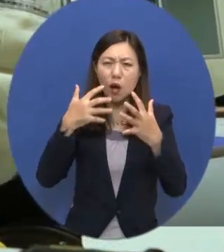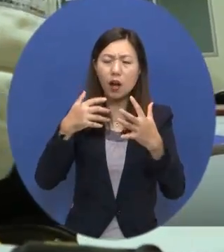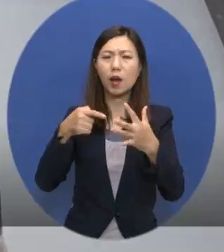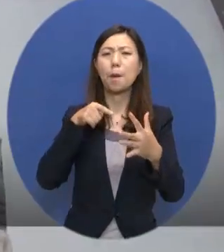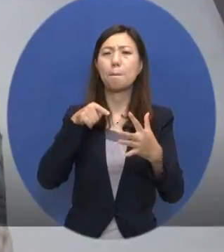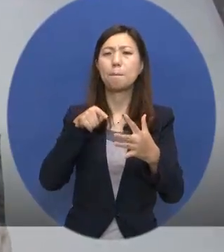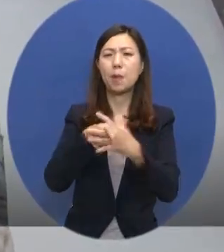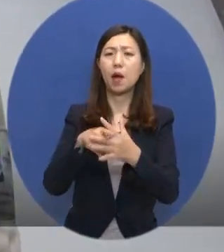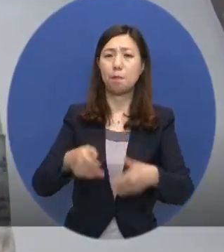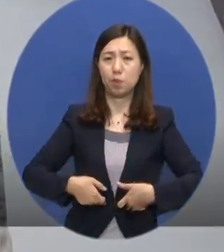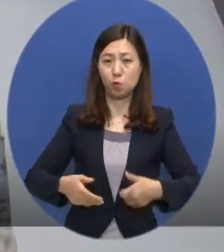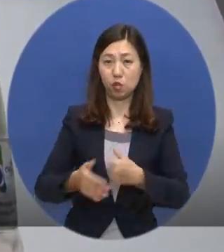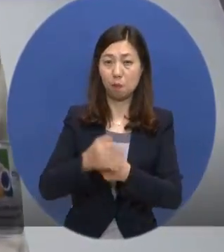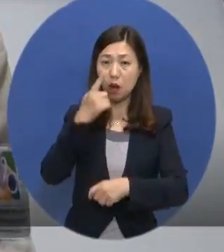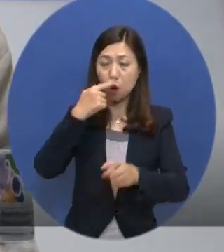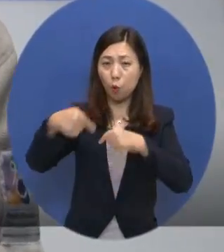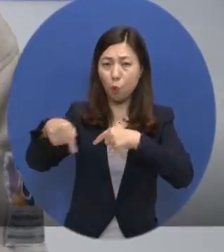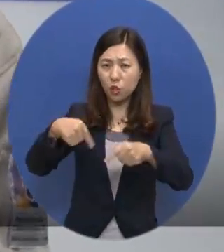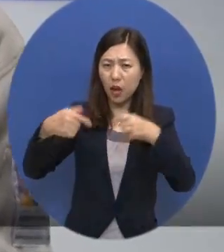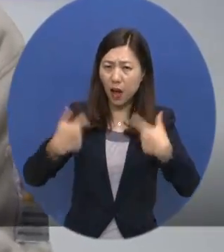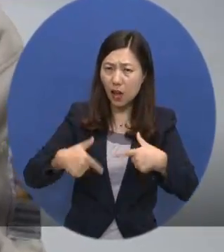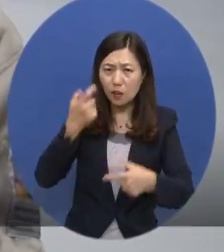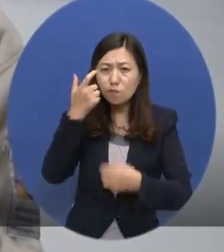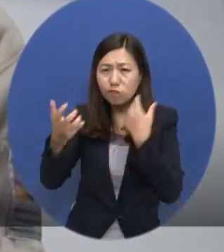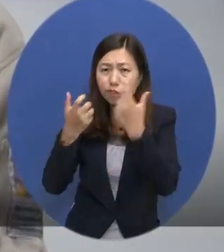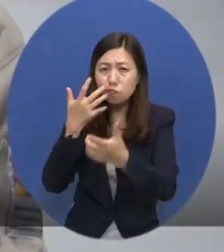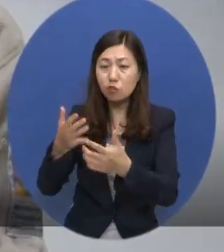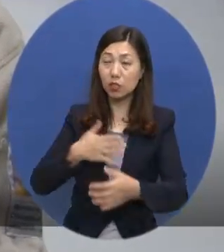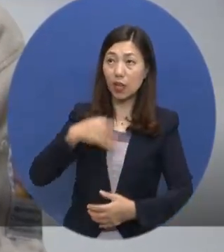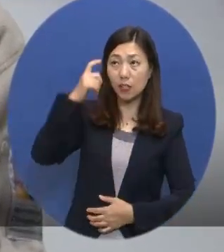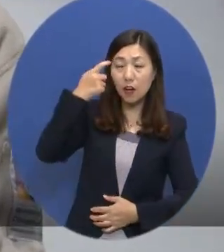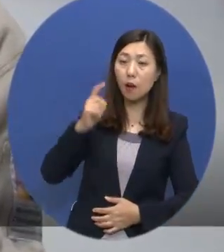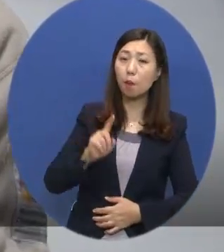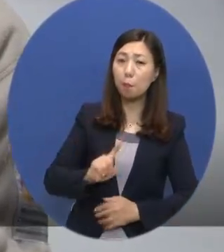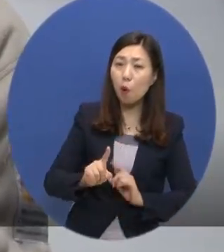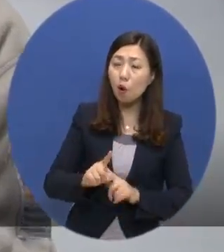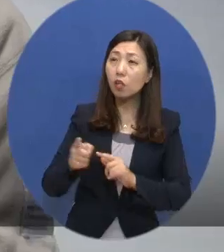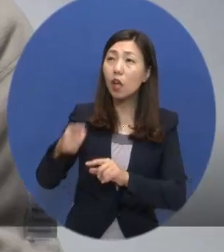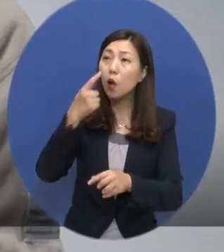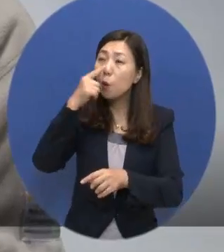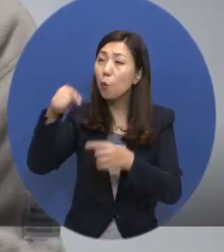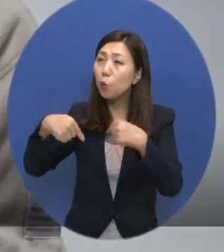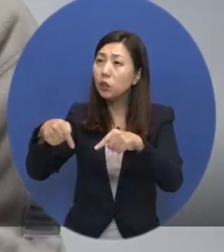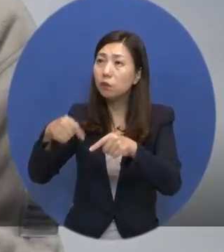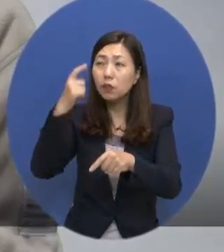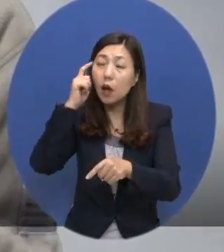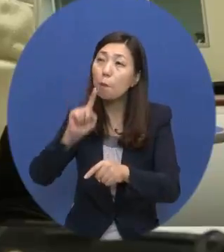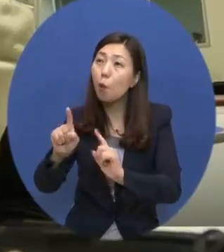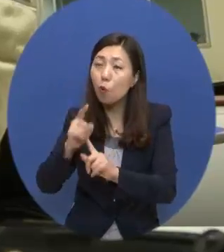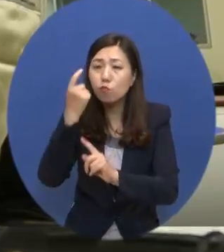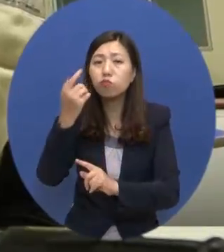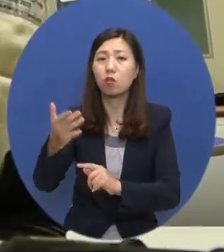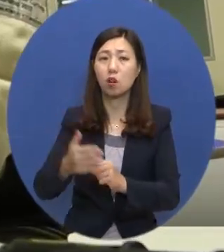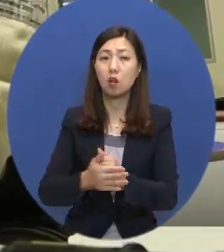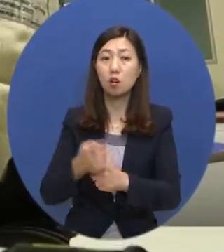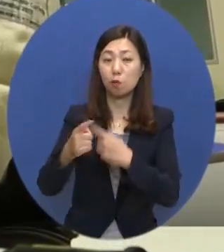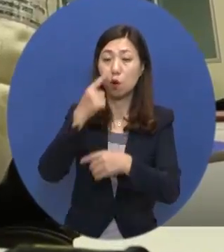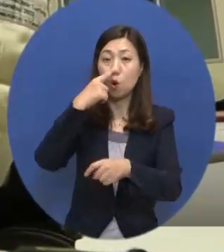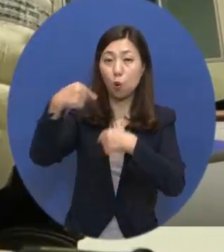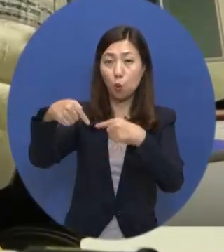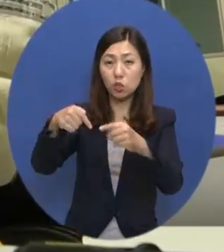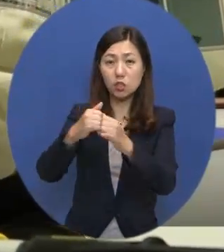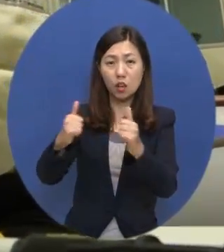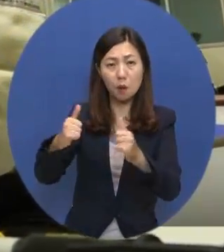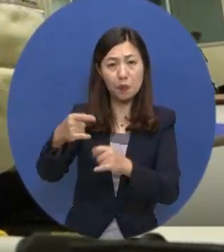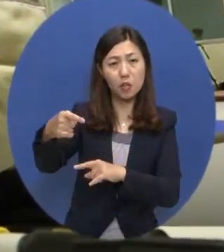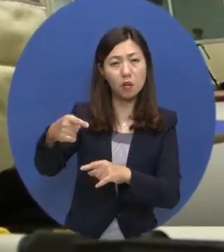되니까 코치님한테 많이 묻죠. 그 부분 나는 이렇게 생각하고 있는데 코치님 생각을 어떻게 생각하느냐, 그럼 코치님이